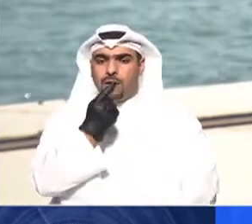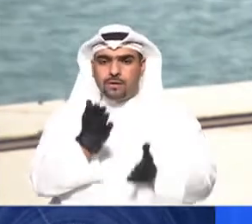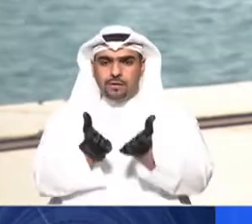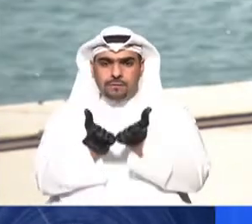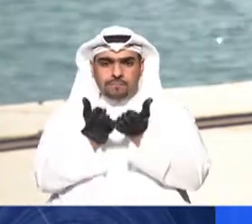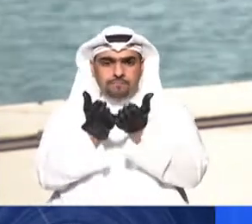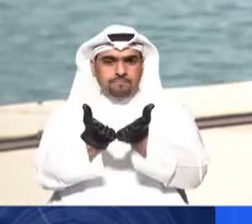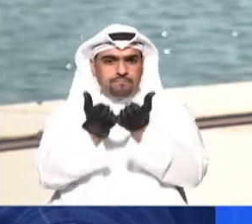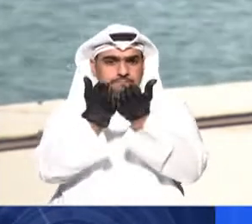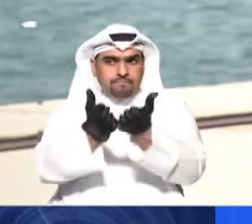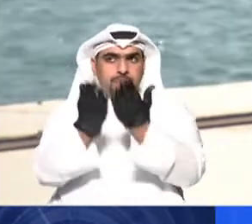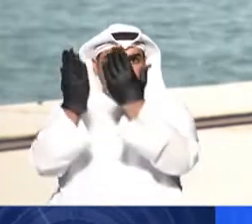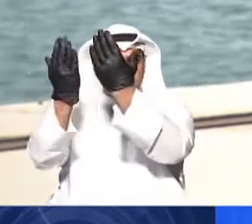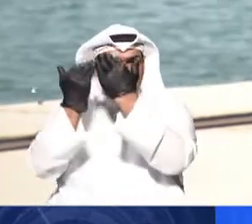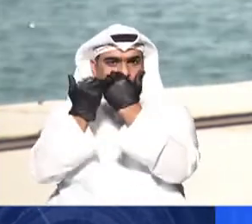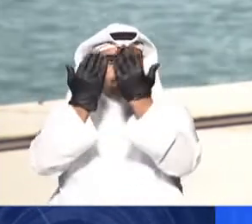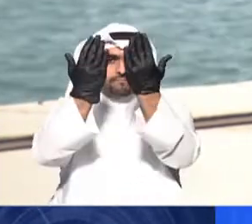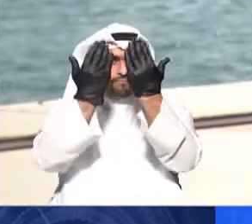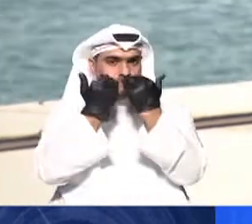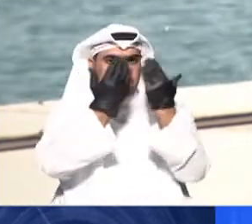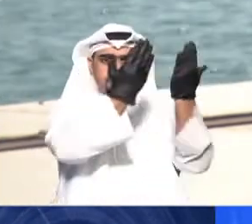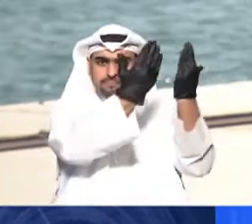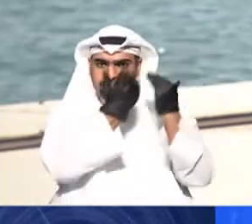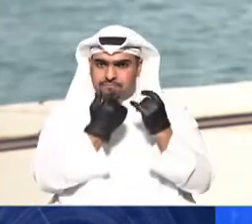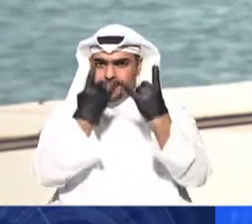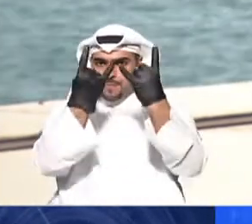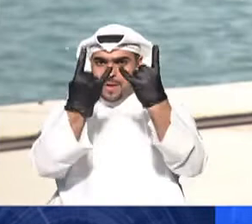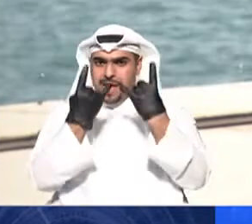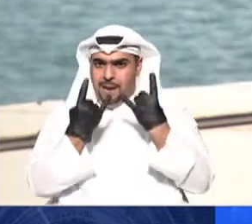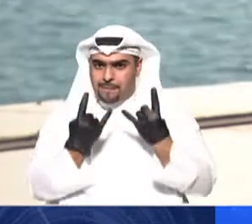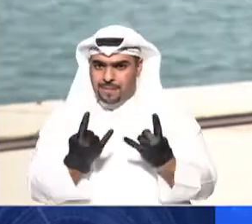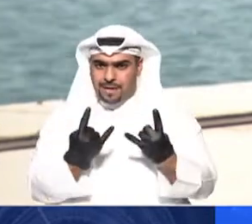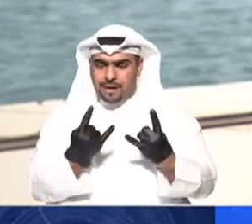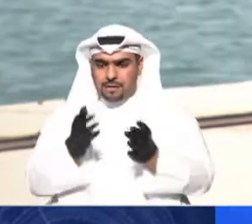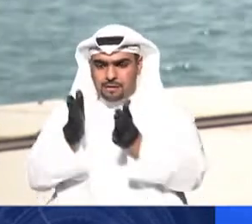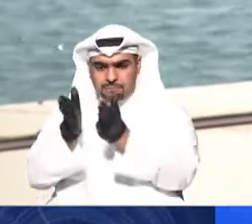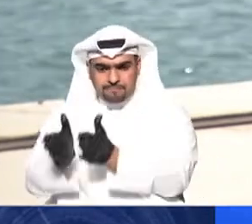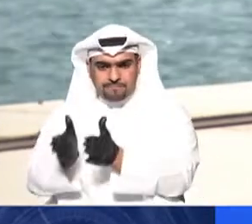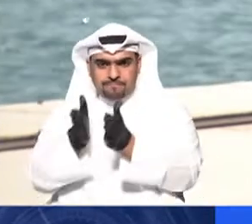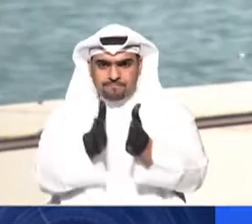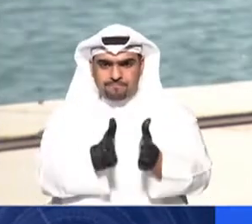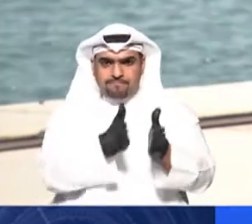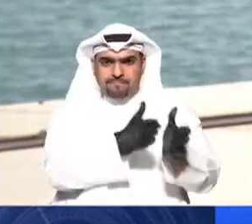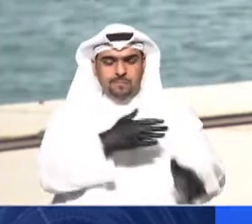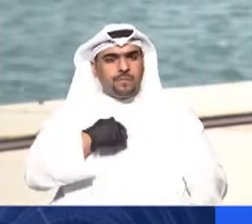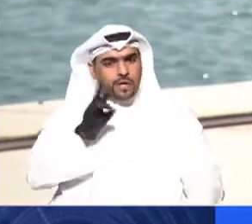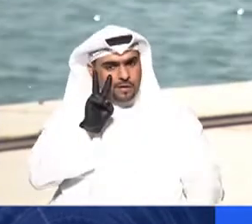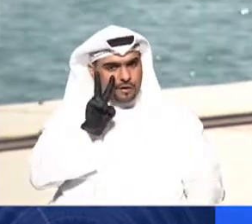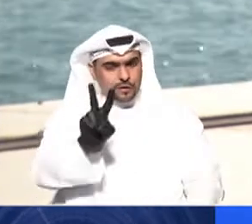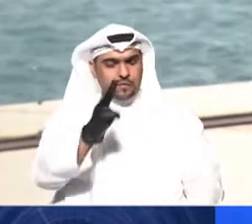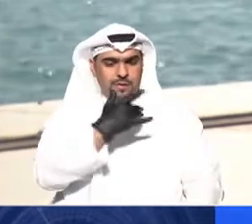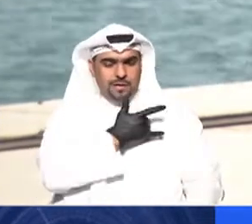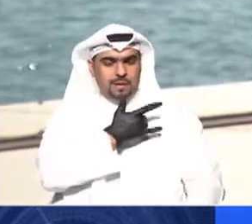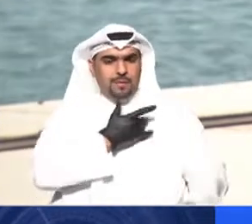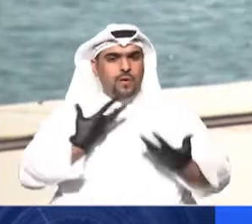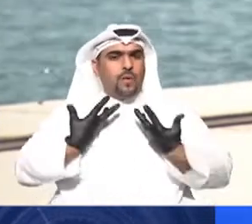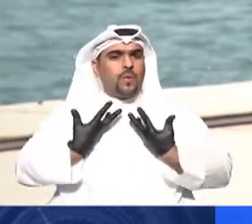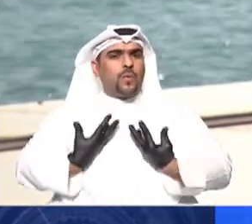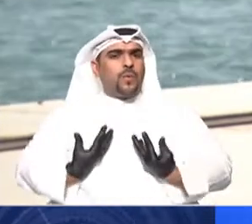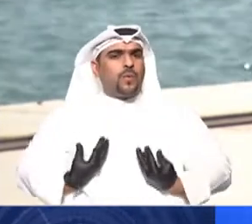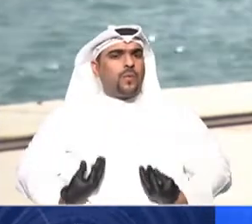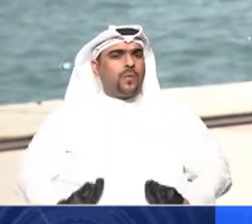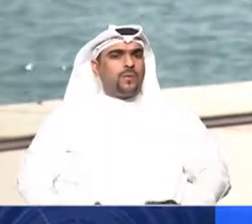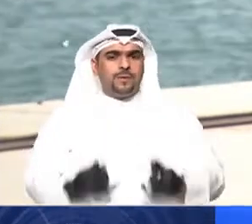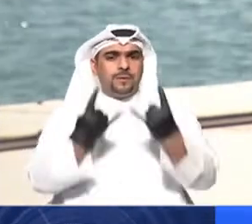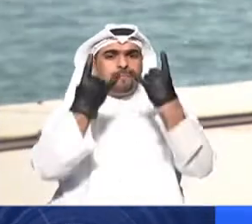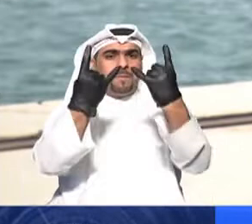نعتقده، وهو التنظيم وفي سير العمل، واطمأنينا على هذا المرفق. و في